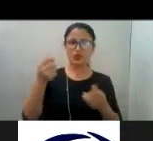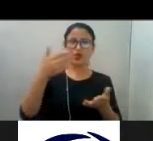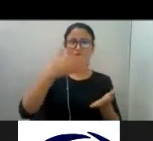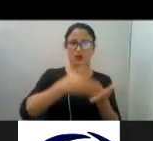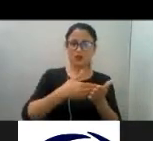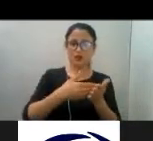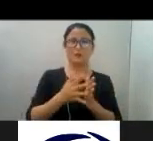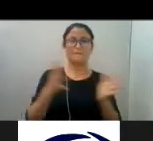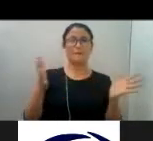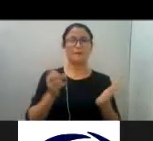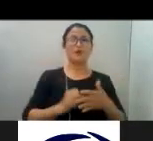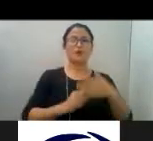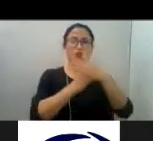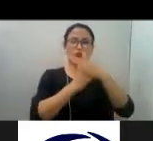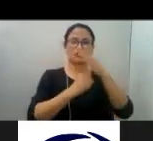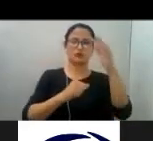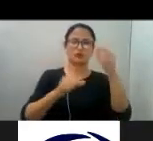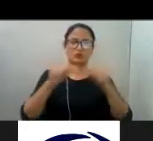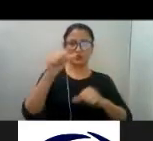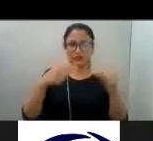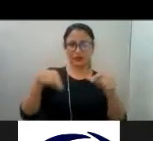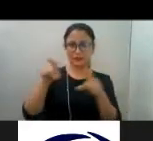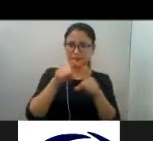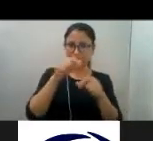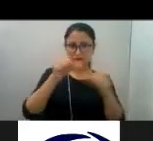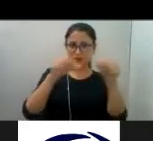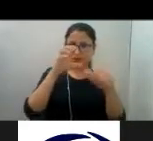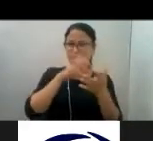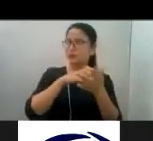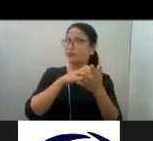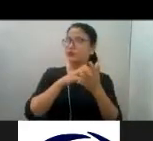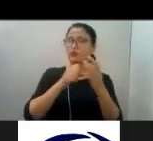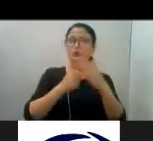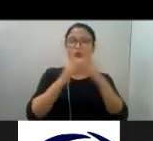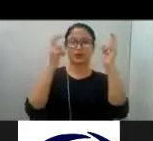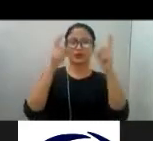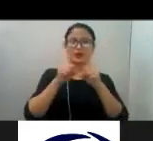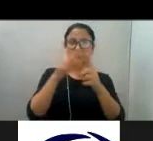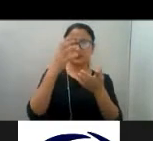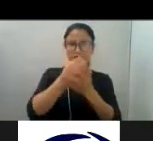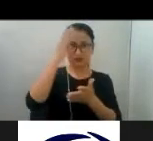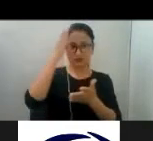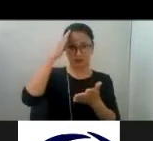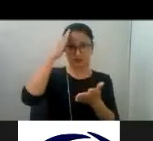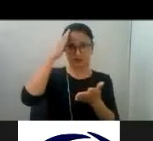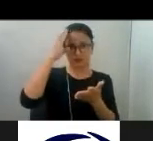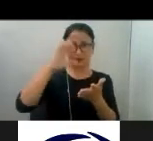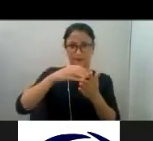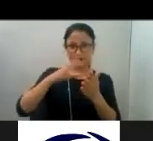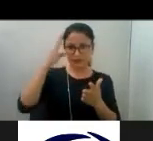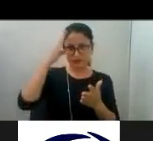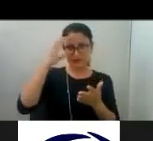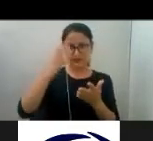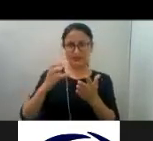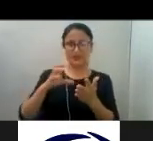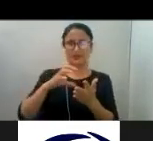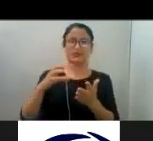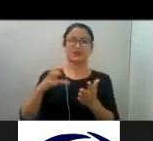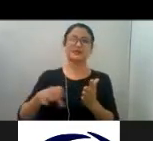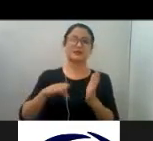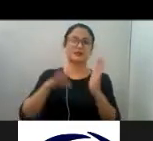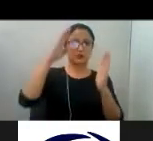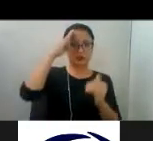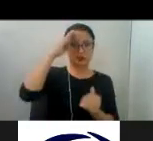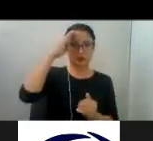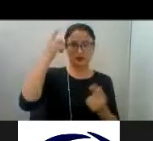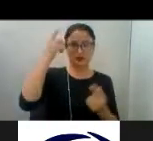व्यापक पहुँच, जसलाई पनि जहाँ पनि भन्ने मूल नाराका साथ चाहिँ सङ्घीय सरकार, प्रदेश सरकार, स्थानीय सरकार र विशेष गरी